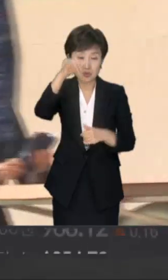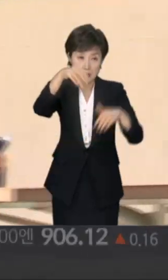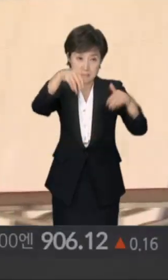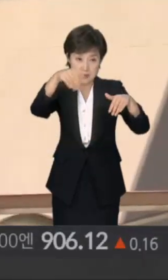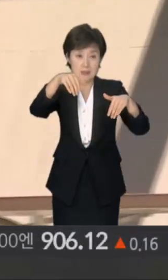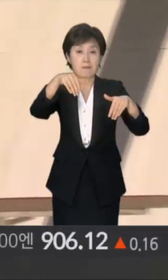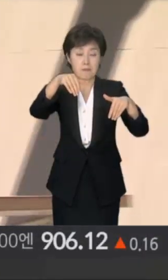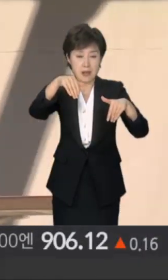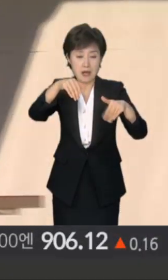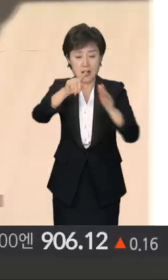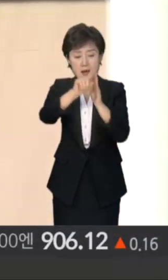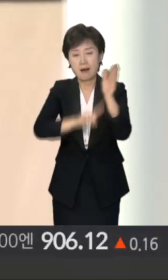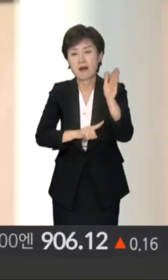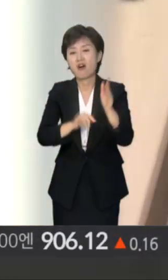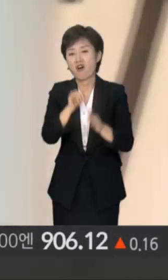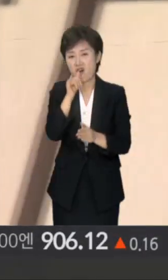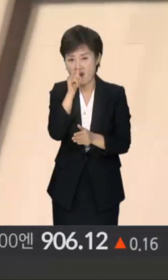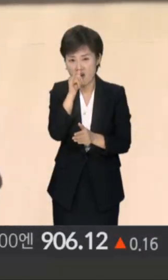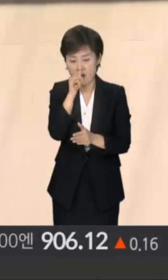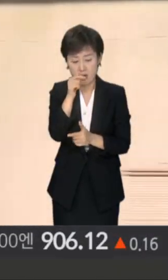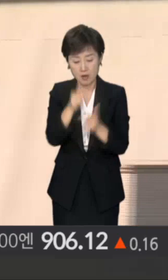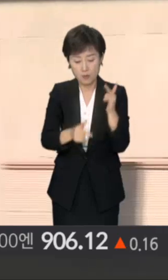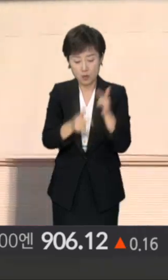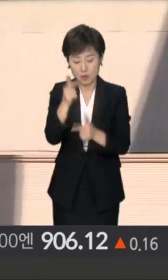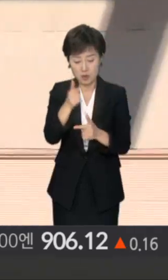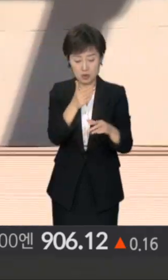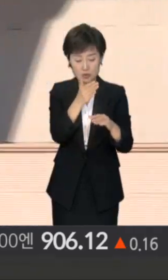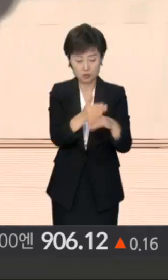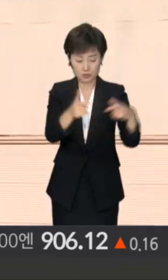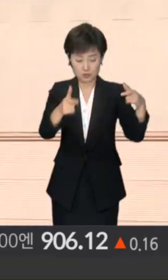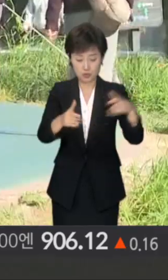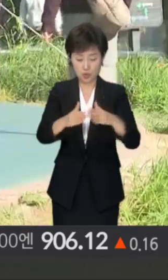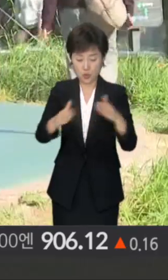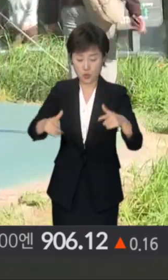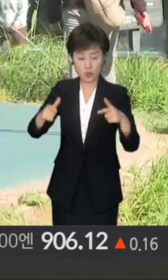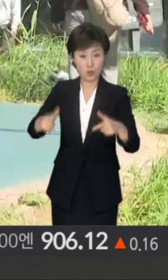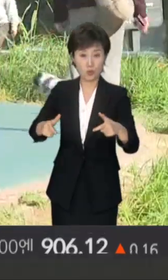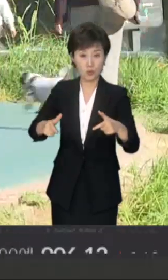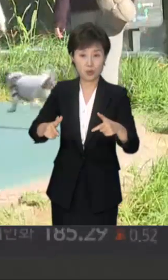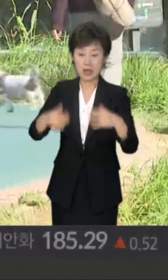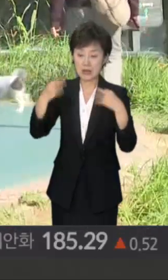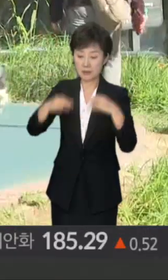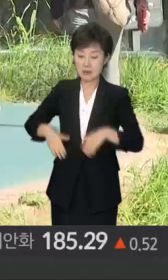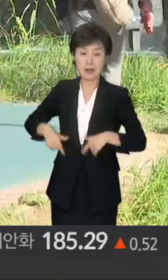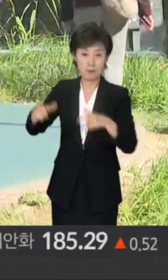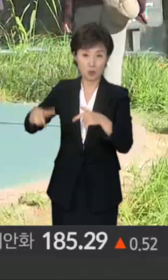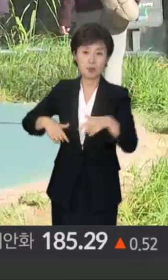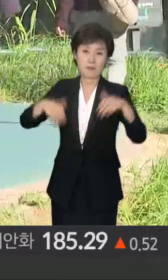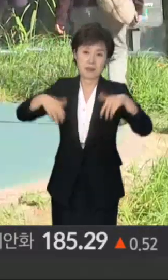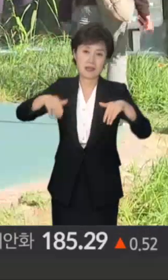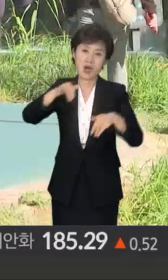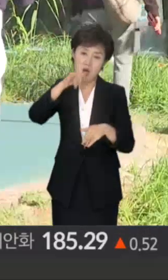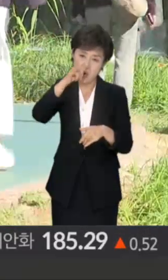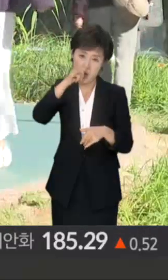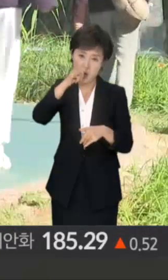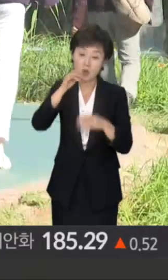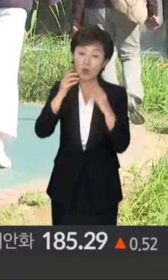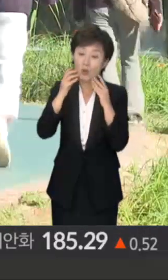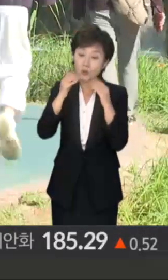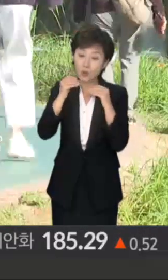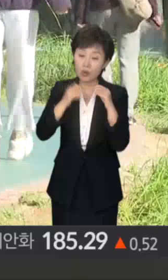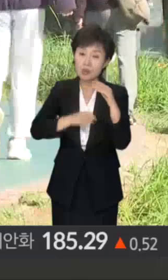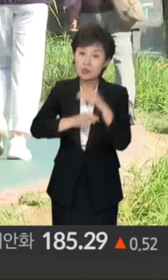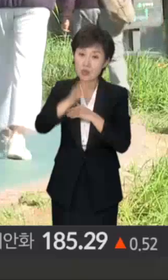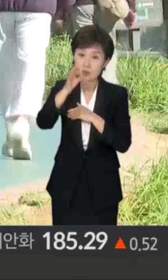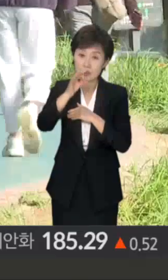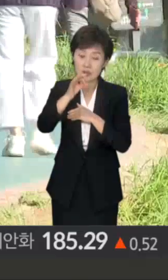날이 다시 차가워지겠는데요. 목요일에는 중부와 호남에, 금요일에는 남부지방에 비가 내리겠고요. 이후 주말 동안 서울의